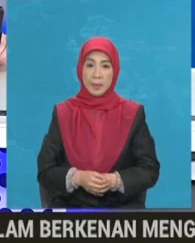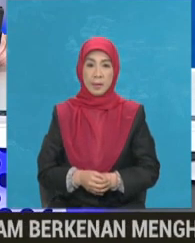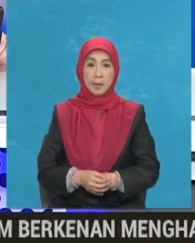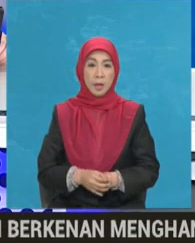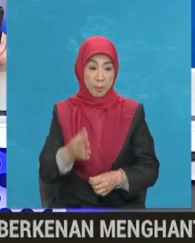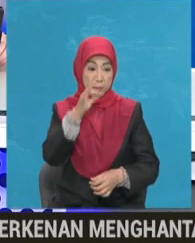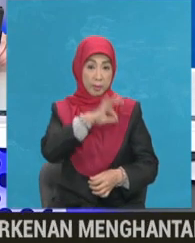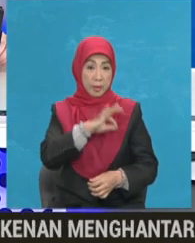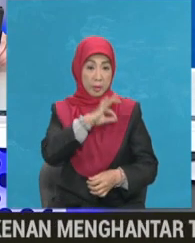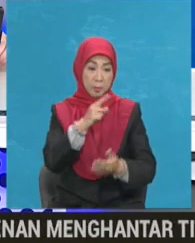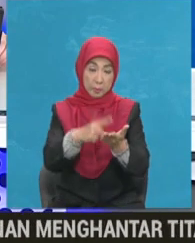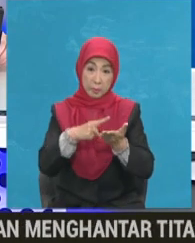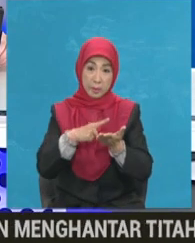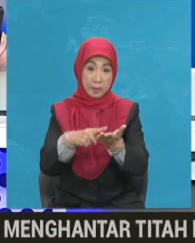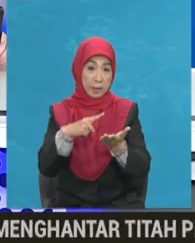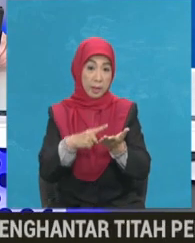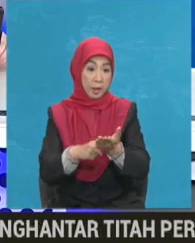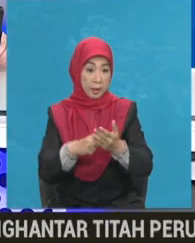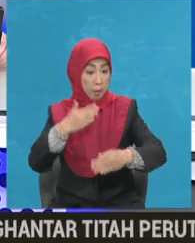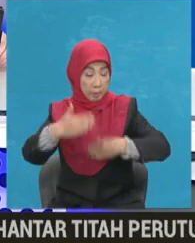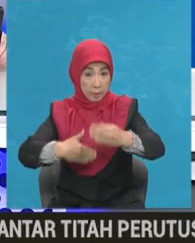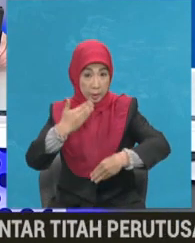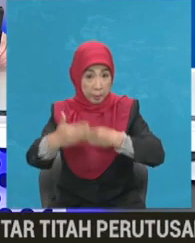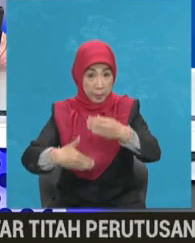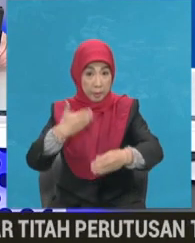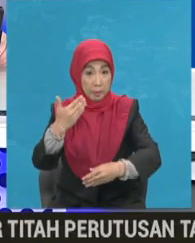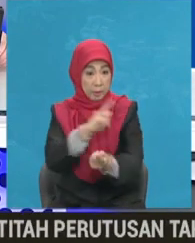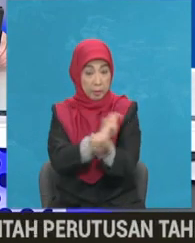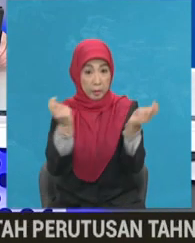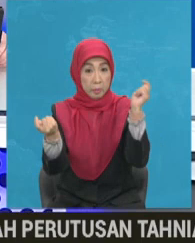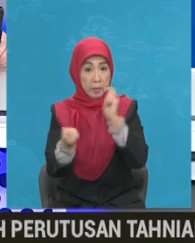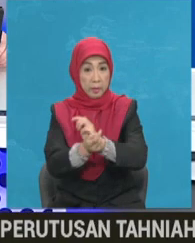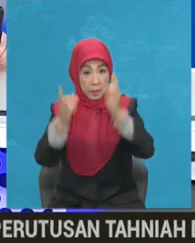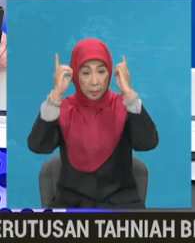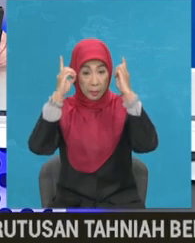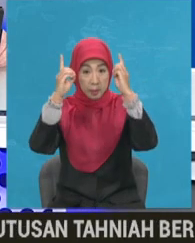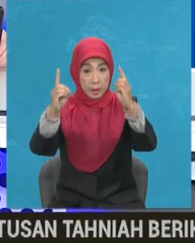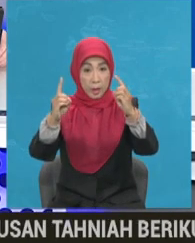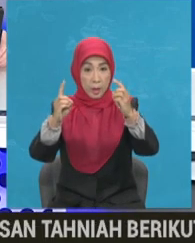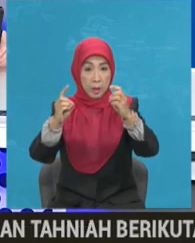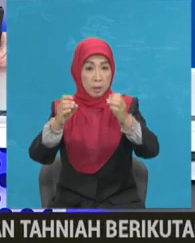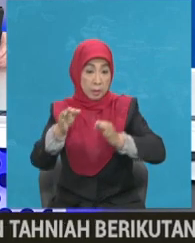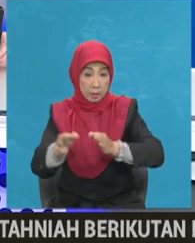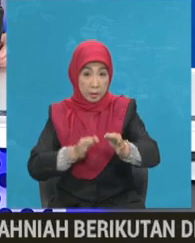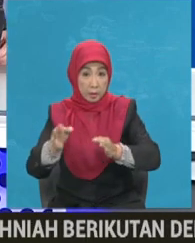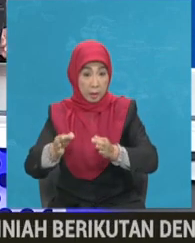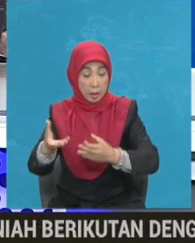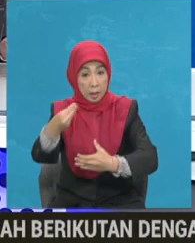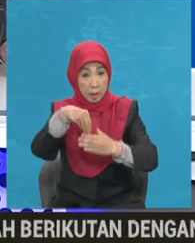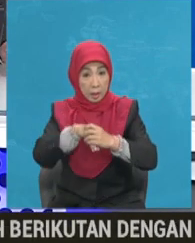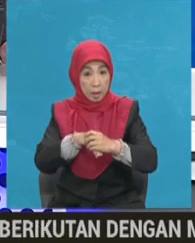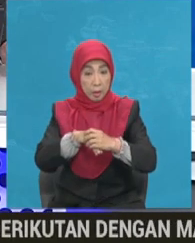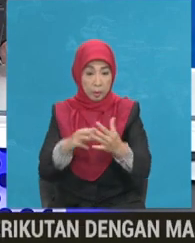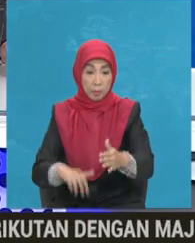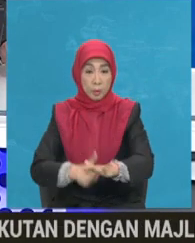Hai memanfaatkan perbincangan yang berkembang mengenai dengan transformasi pendidikan menguraikan kandungan awal dan